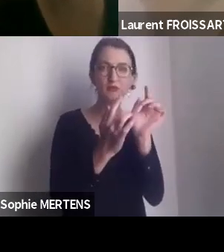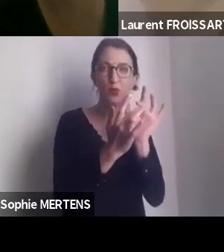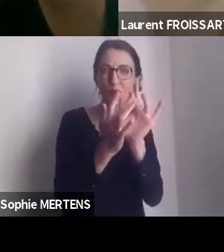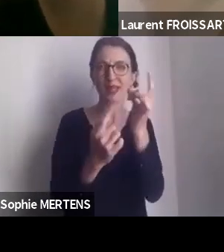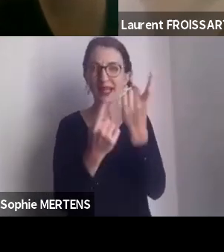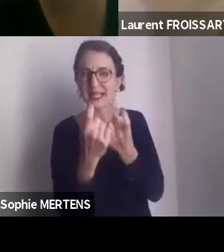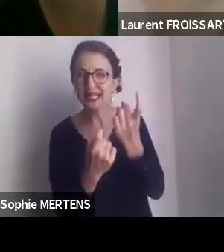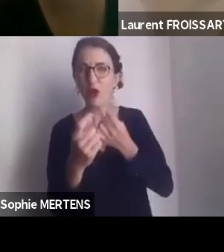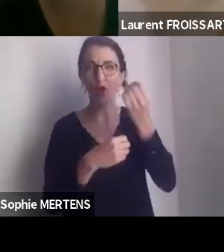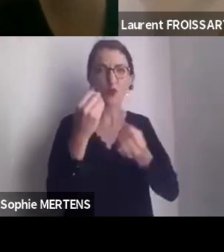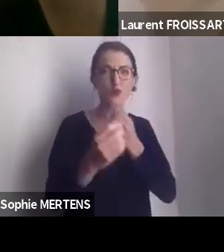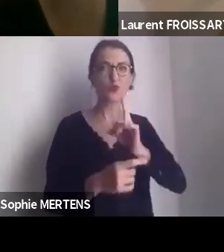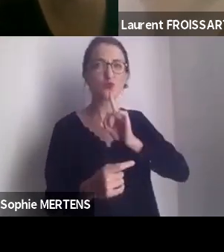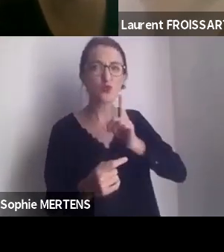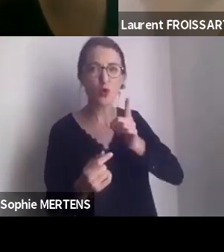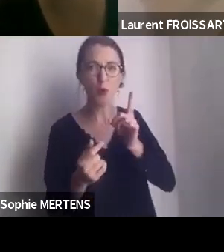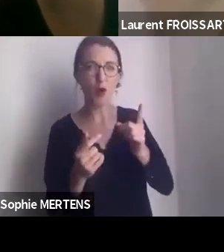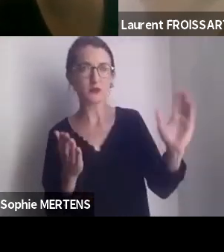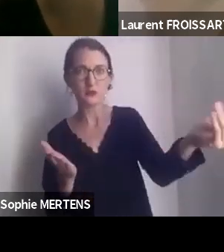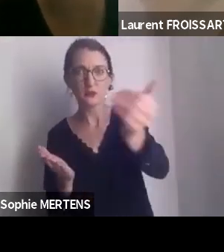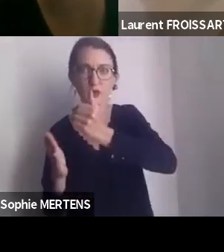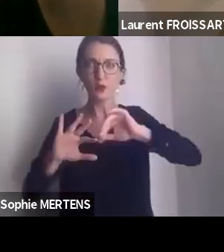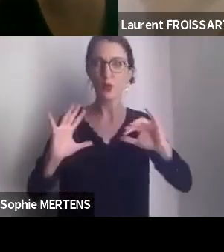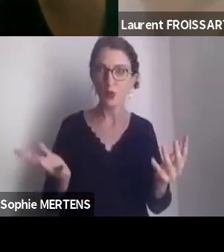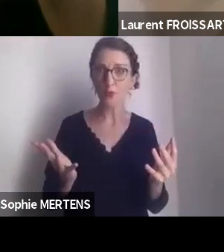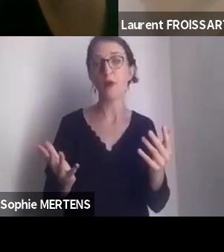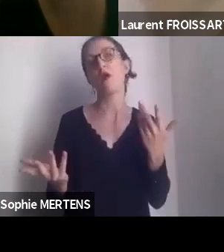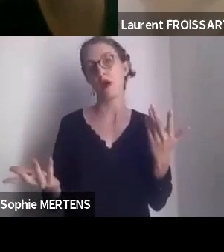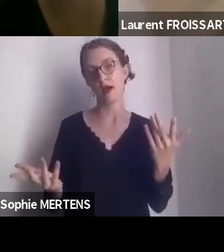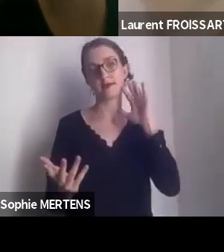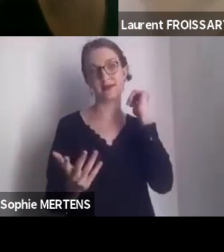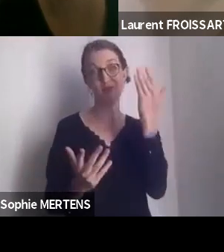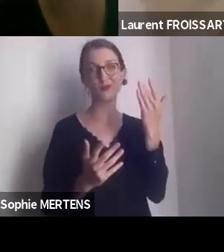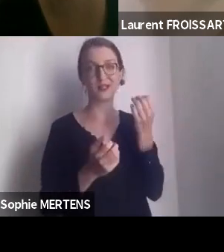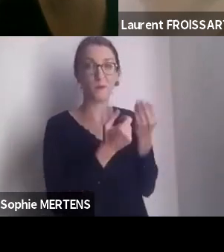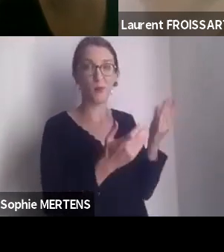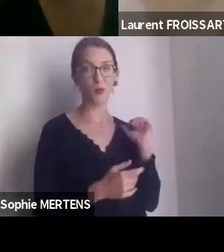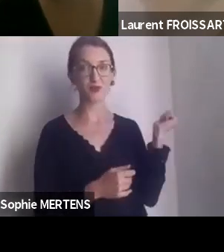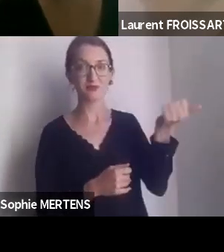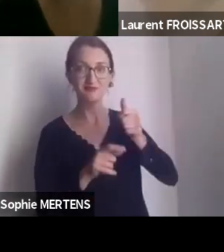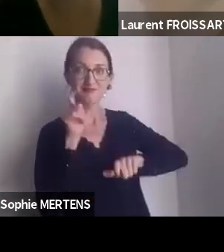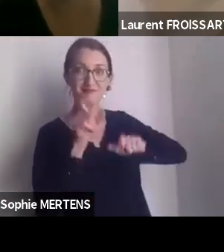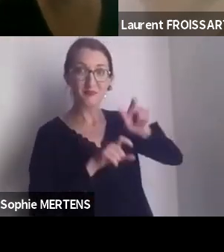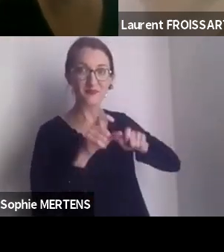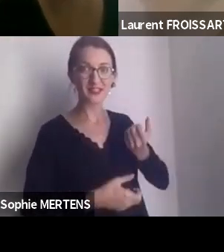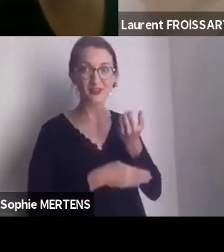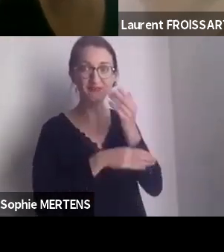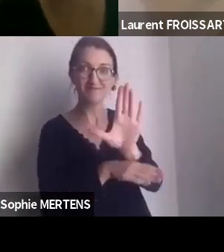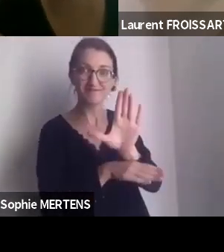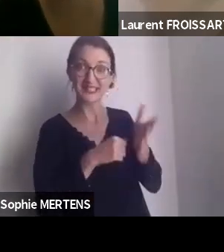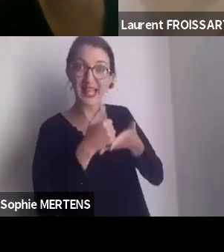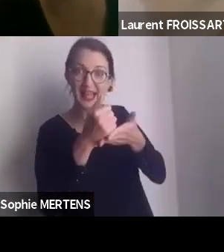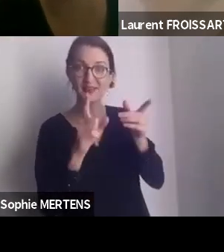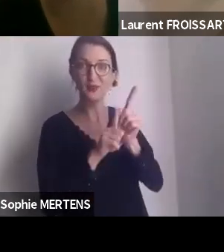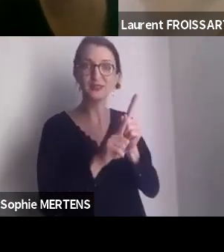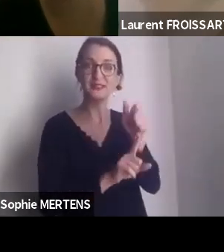la fois des experts que je vous présenterai tout de suite et un témoignage d'un de nos entrepreneurs HUP en la personne de Laurent. Et donc, pour vous présenter